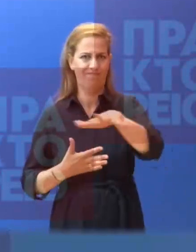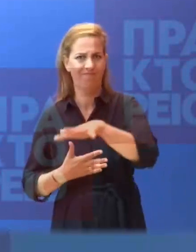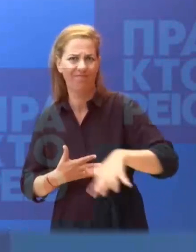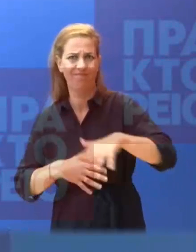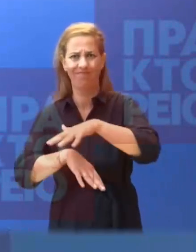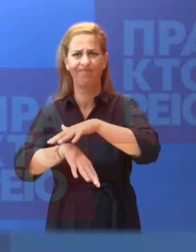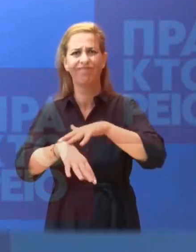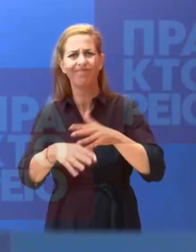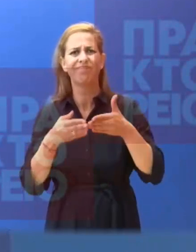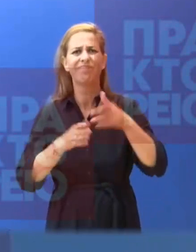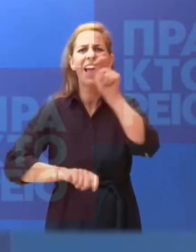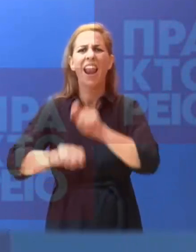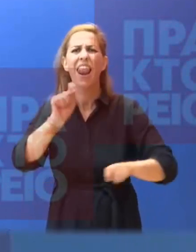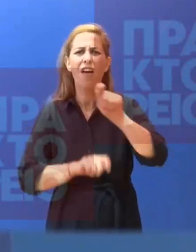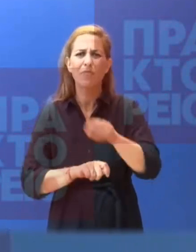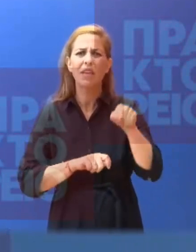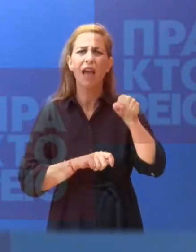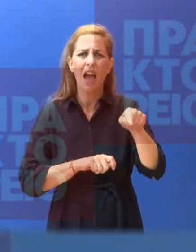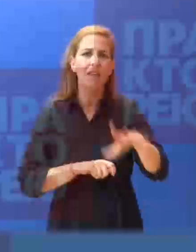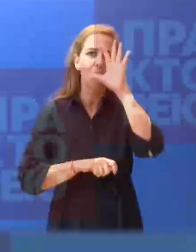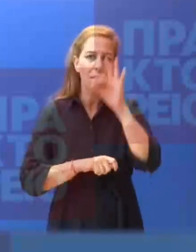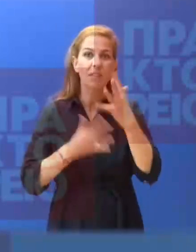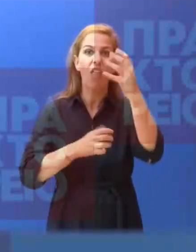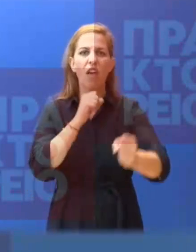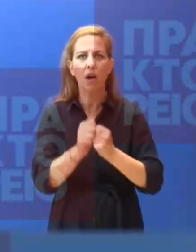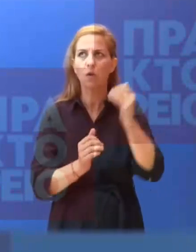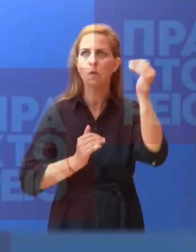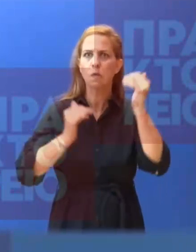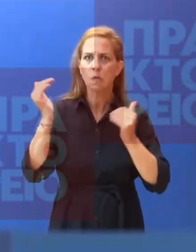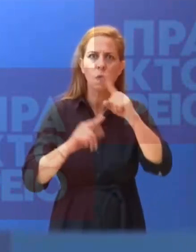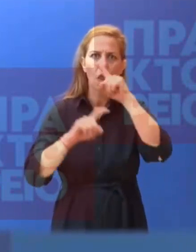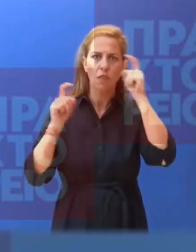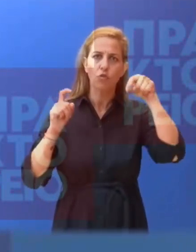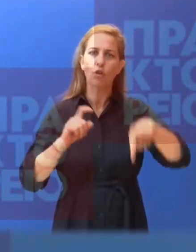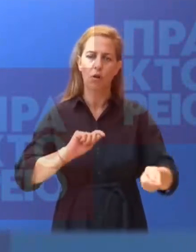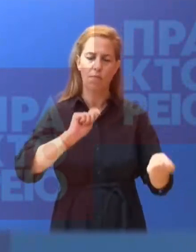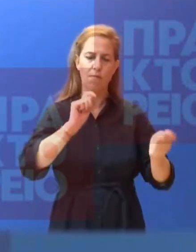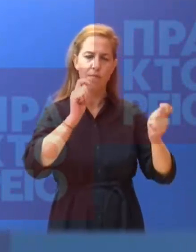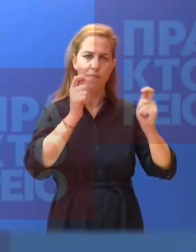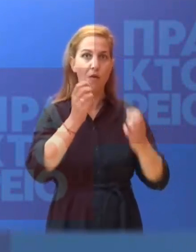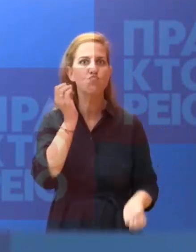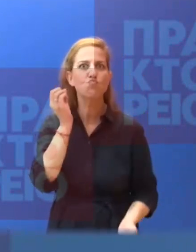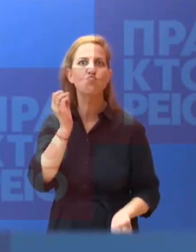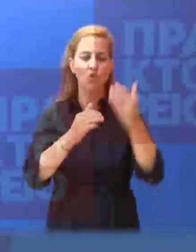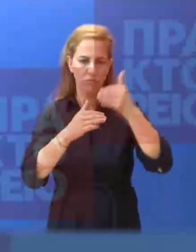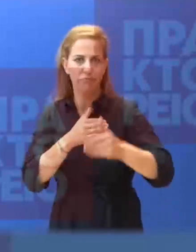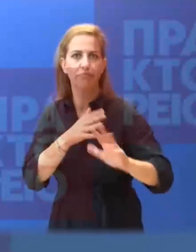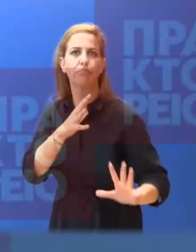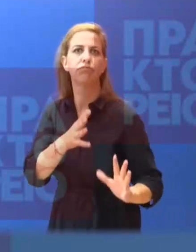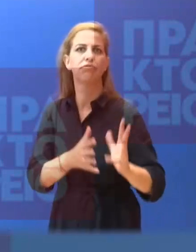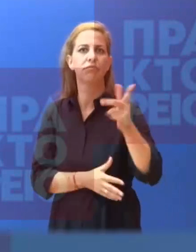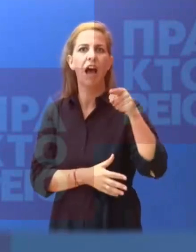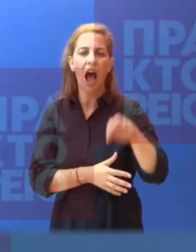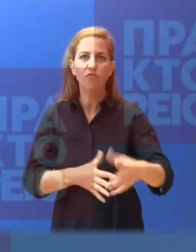αβεβαιότητας και ανοίγουν ένα νέο κεφάλαιο παραγωγικής δουλειάς, ανάπτυξης και ευημερίας. Τα μεγαλύτερα ναυπηγεία της χώρας